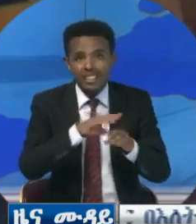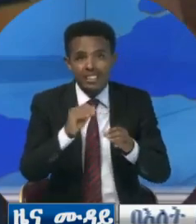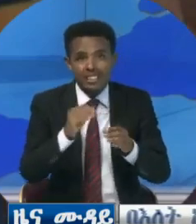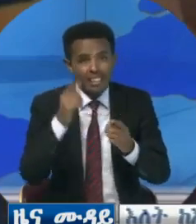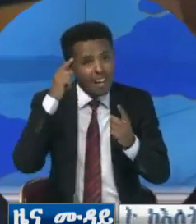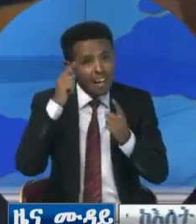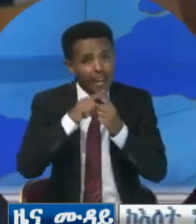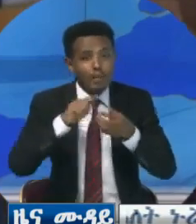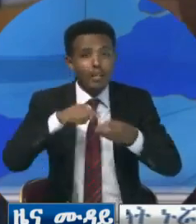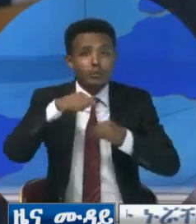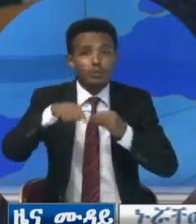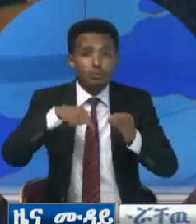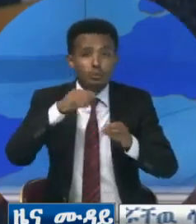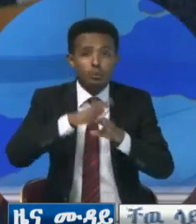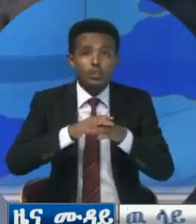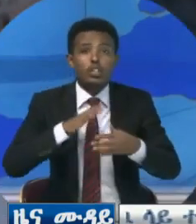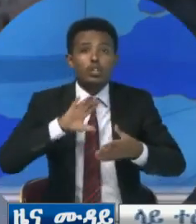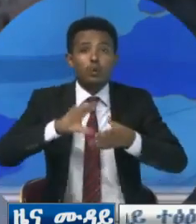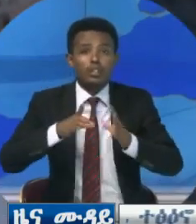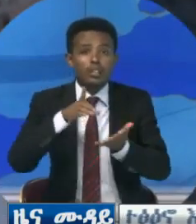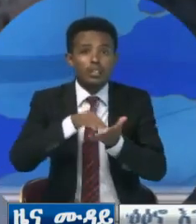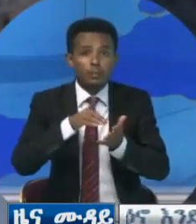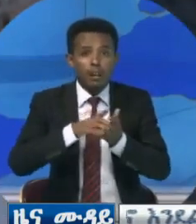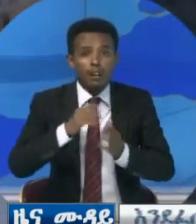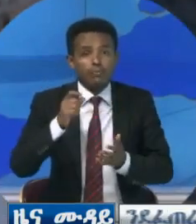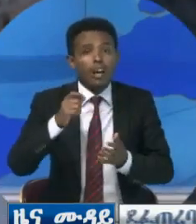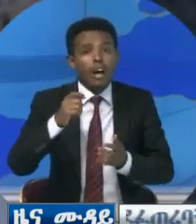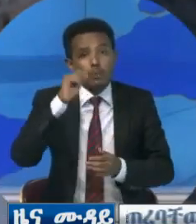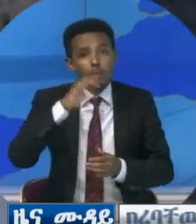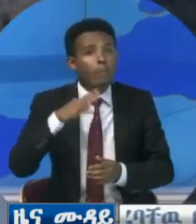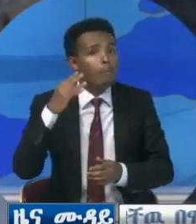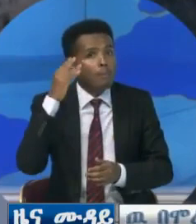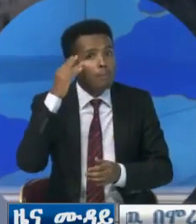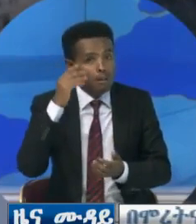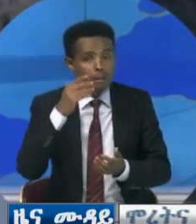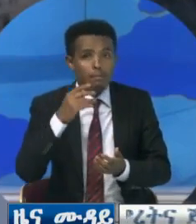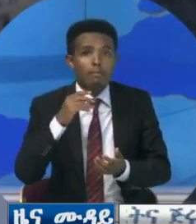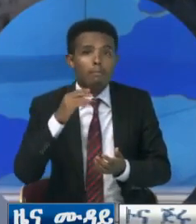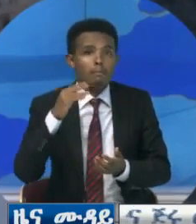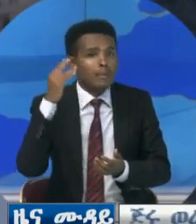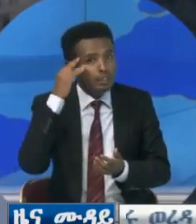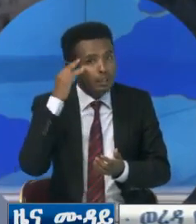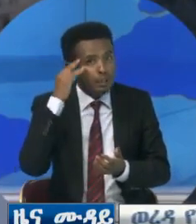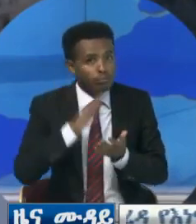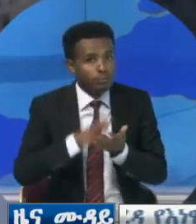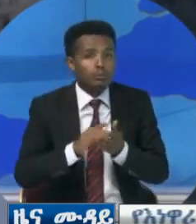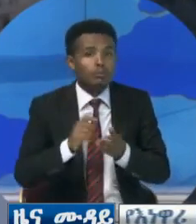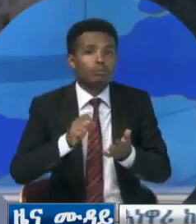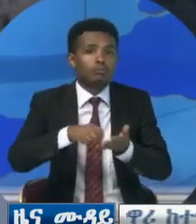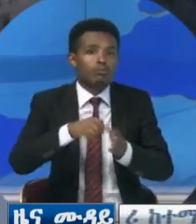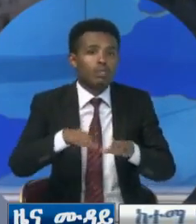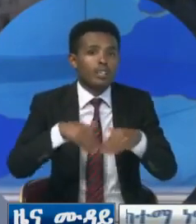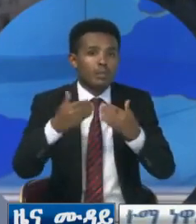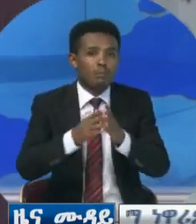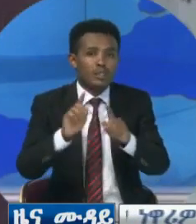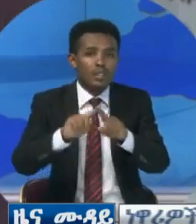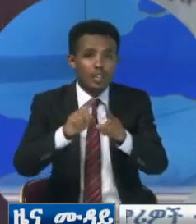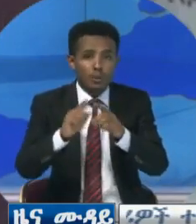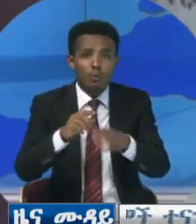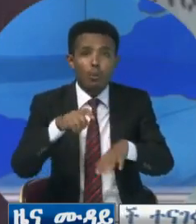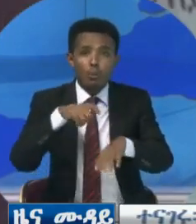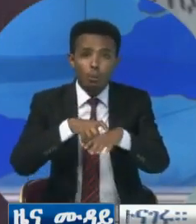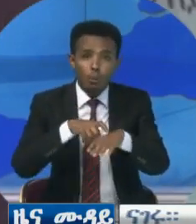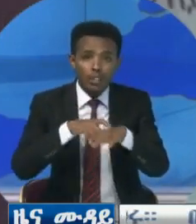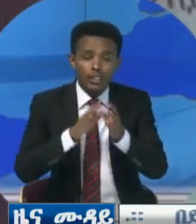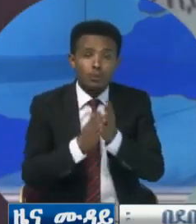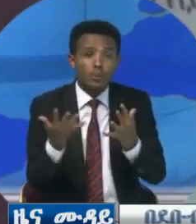የጎንደር ከተማ አስተዳደር የአዲፓ ጽፈት ቤት ኃላፊ አቶ ሞላ መልካሙ የመወያያ ጽሑፍ አቅርበዋል። በጽሑፉም በተለያየ ወቅት በኢሃዲግ ጉባኤ ላይ ውህደቱ እውን